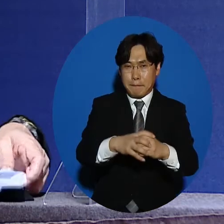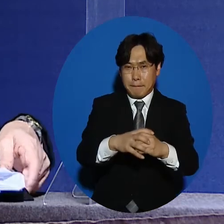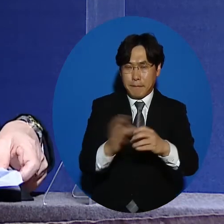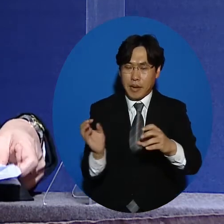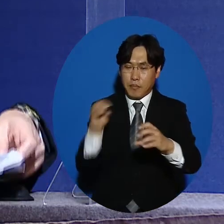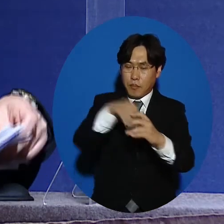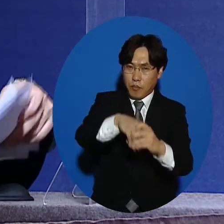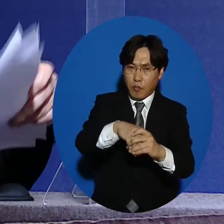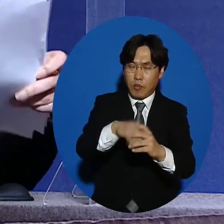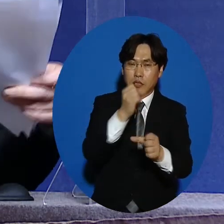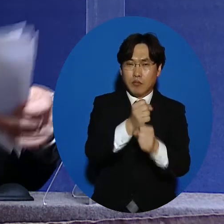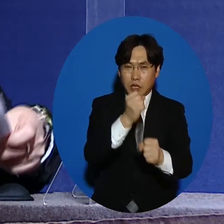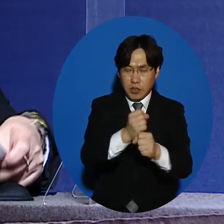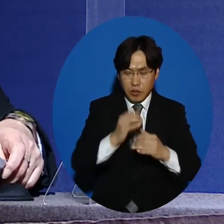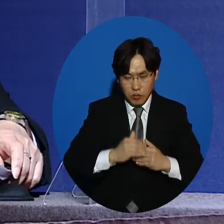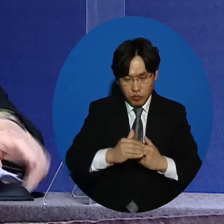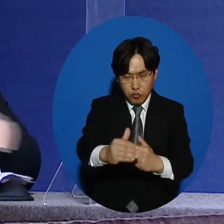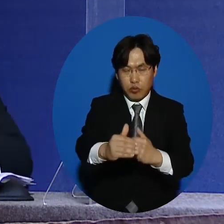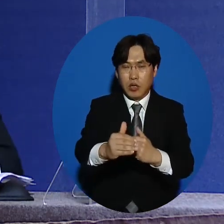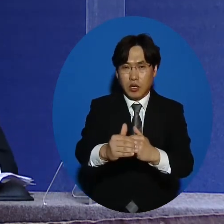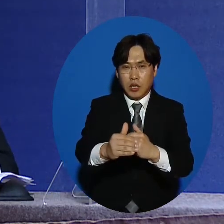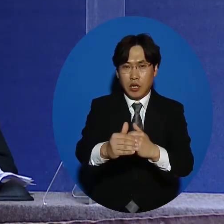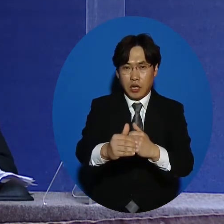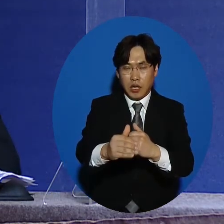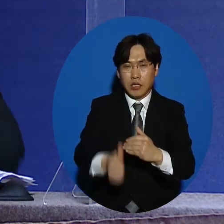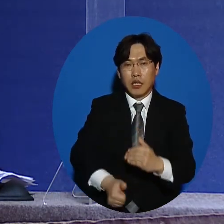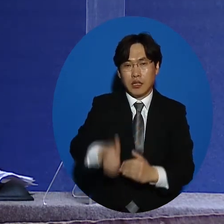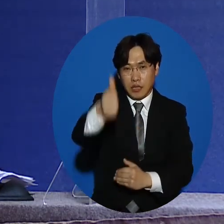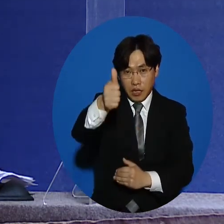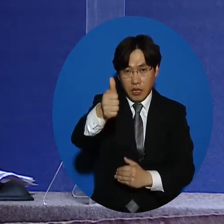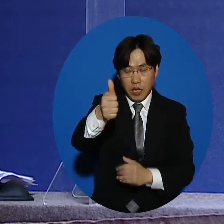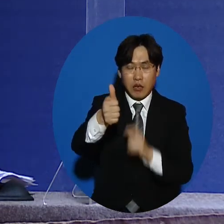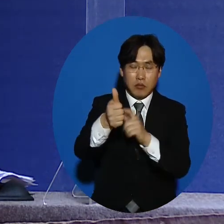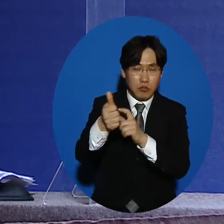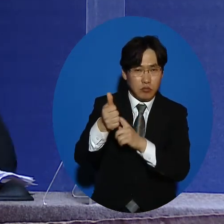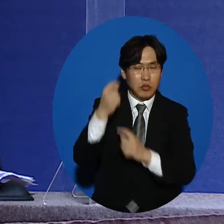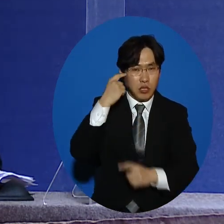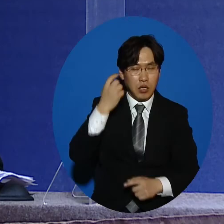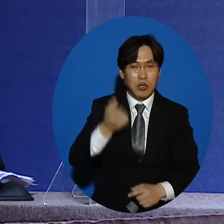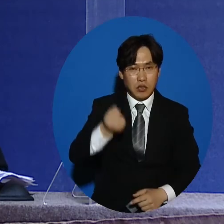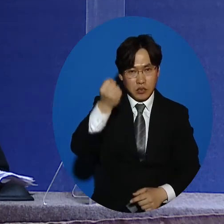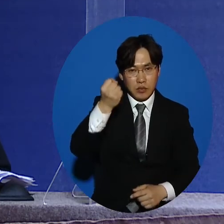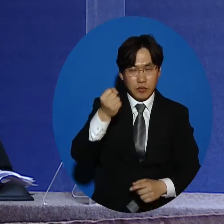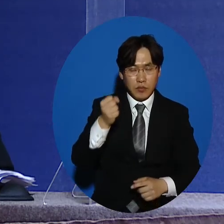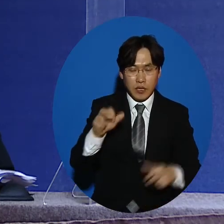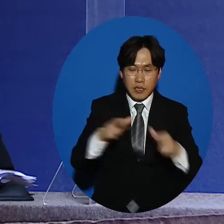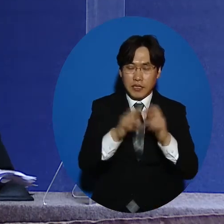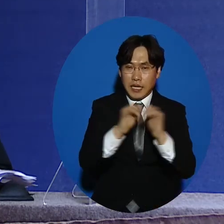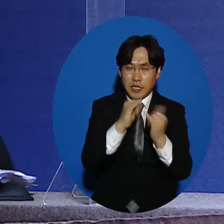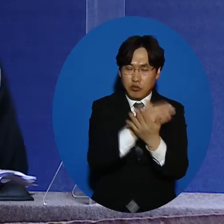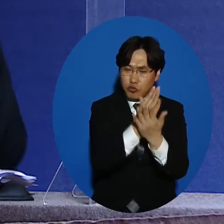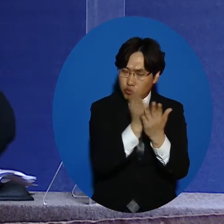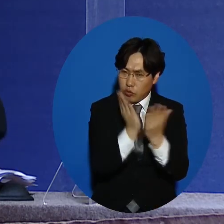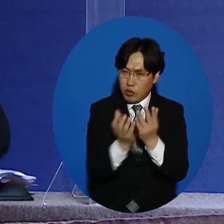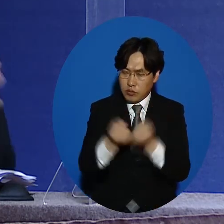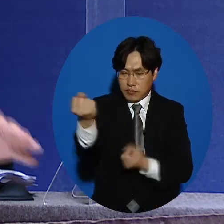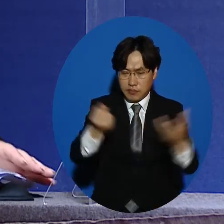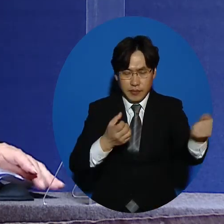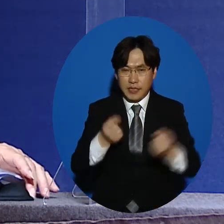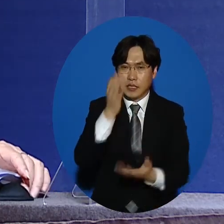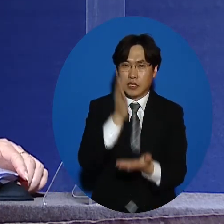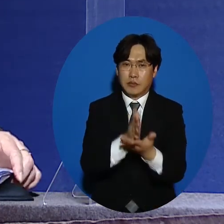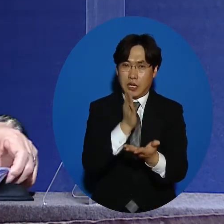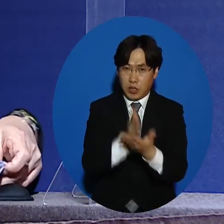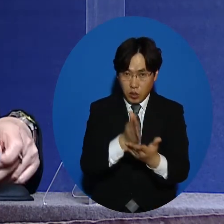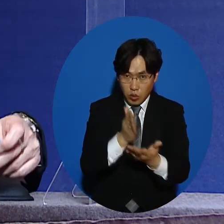아우러서 함께 갈 수 있는 법 안에 보편적인 법 안에 장애인 부분을 넣어야지 각 장애 유형별로 찢어발려서 이렇게